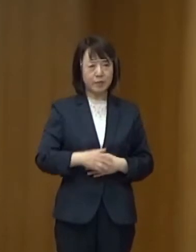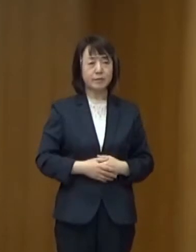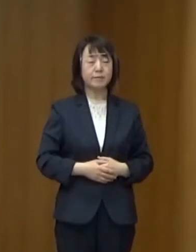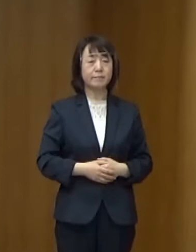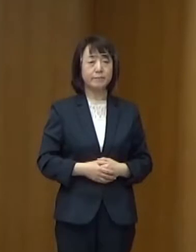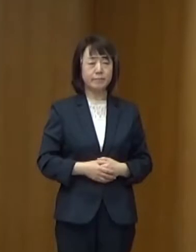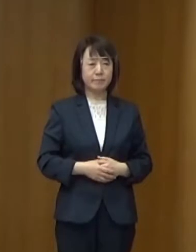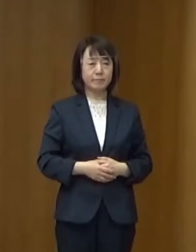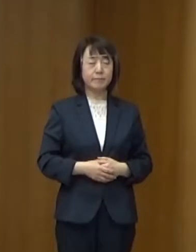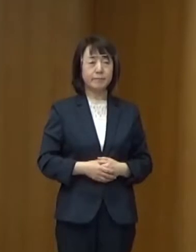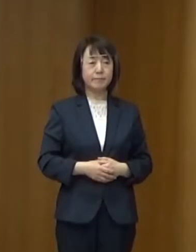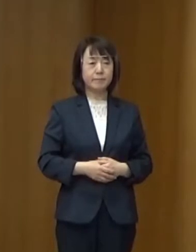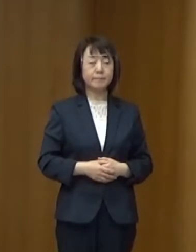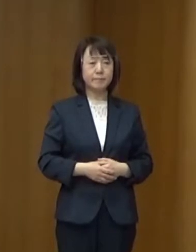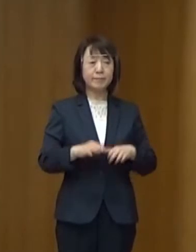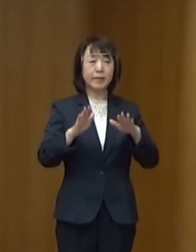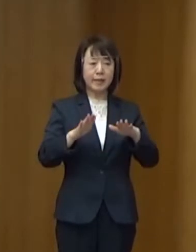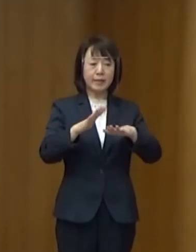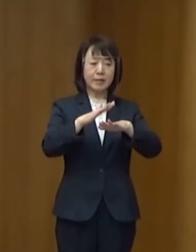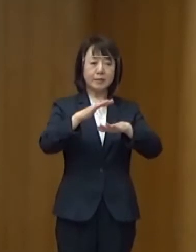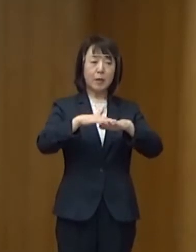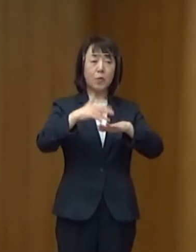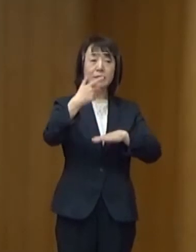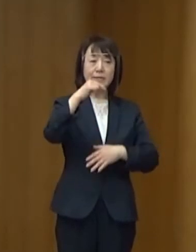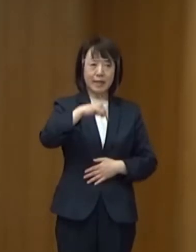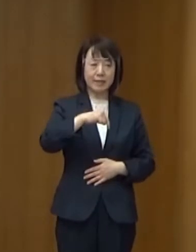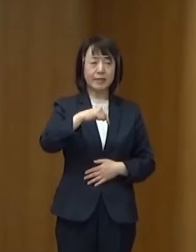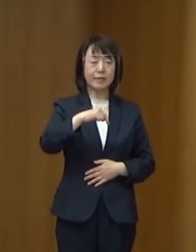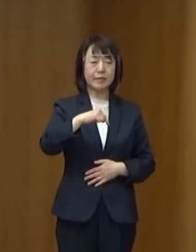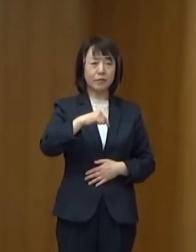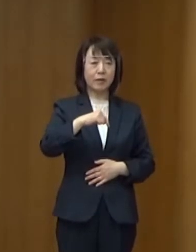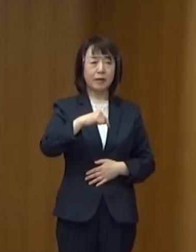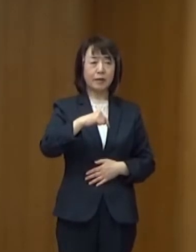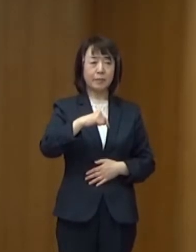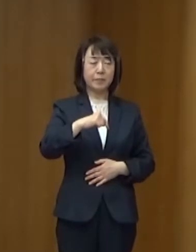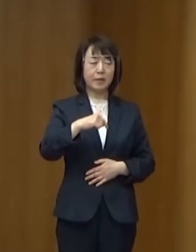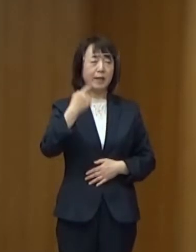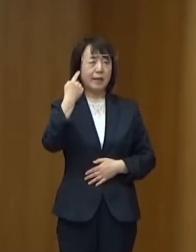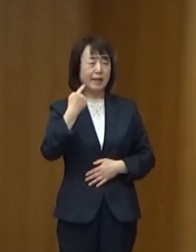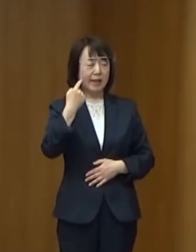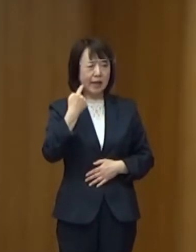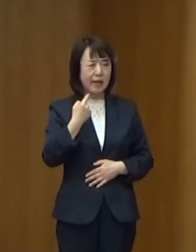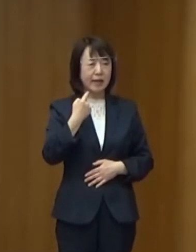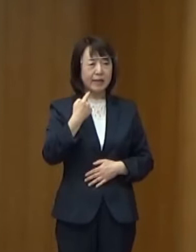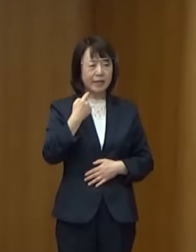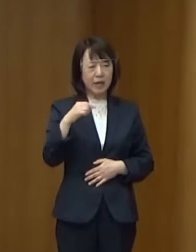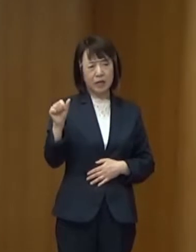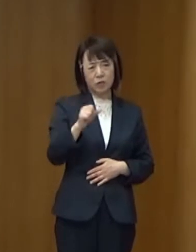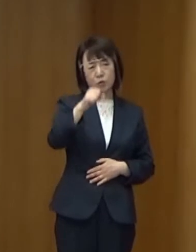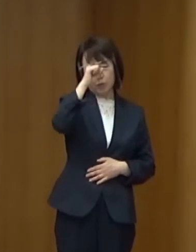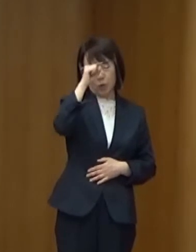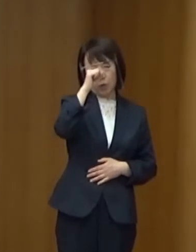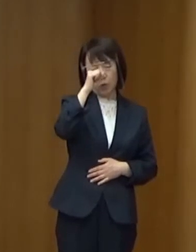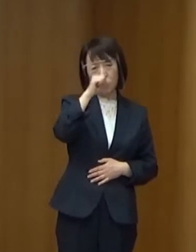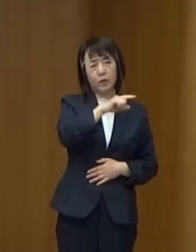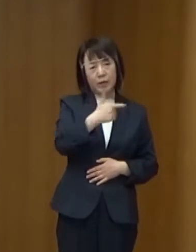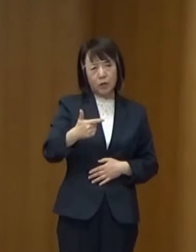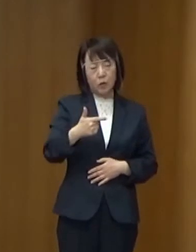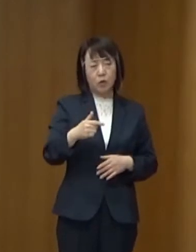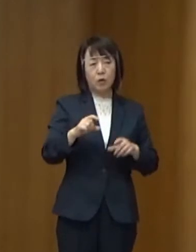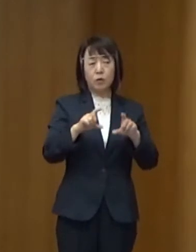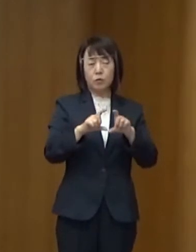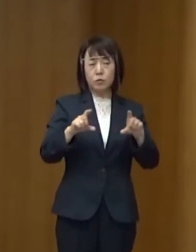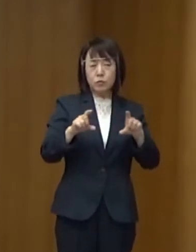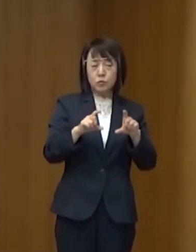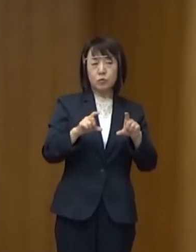。現在札幌市内では怪我や急病といった通常の医療にも支障